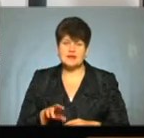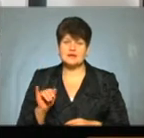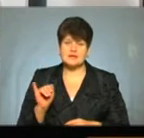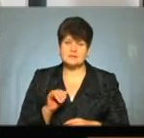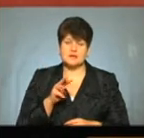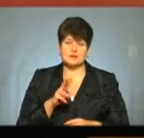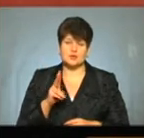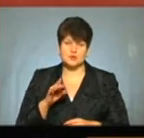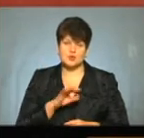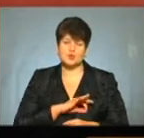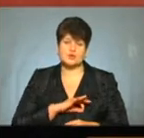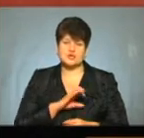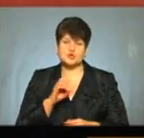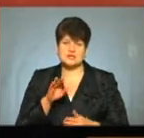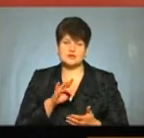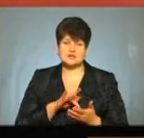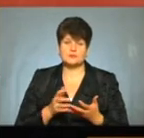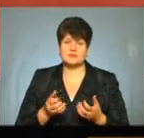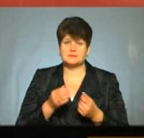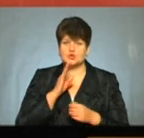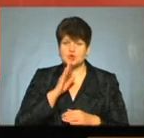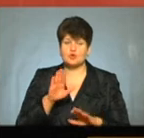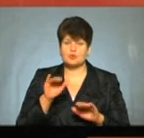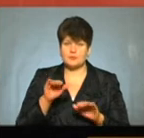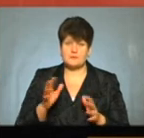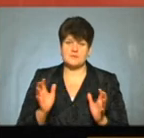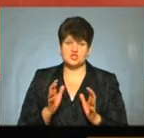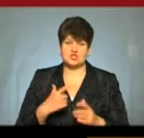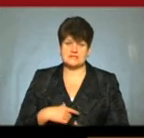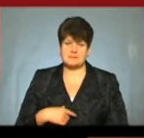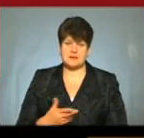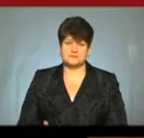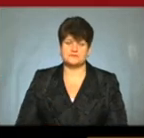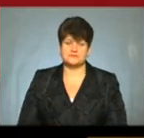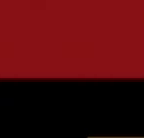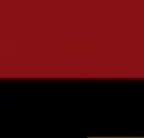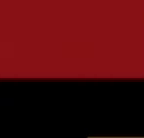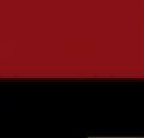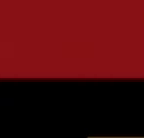юрист соціального центру підтримки жінок. До побачення. Бережіть себе. До побачення.